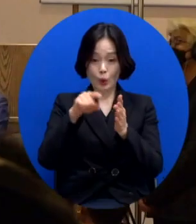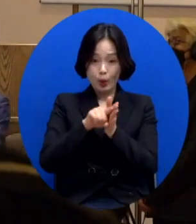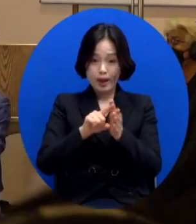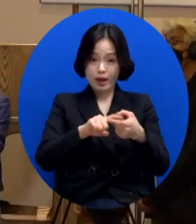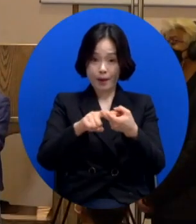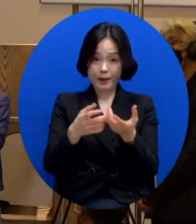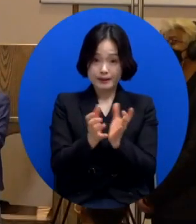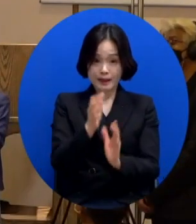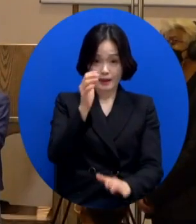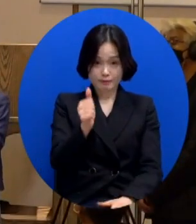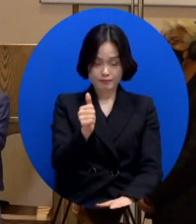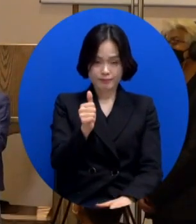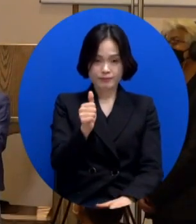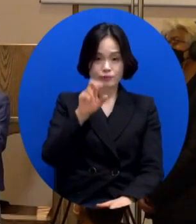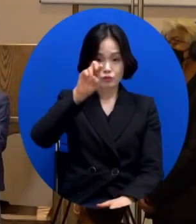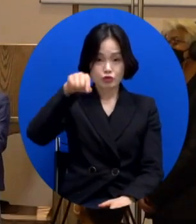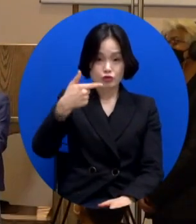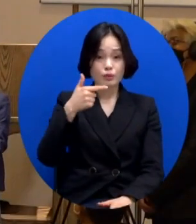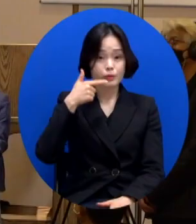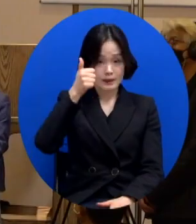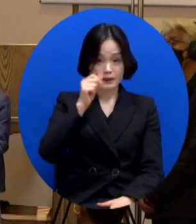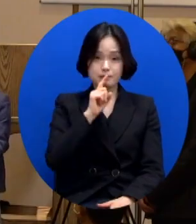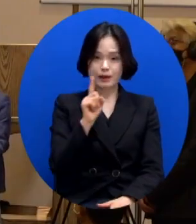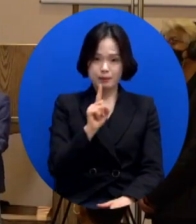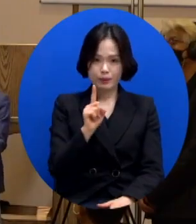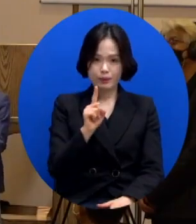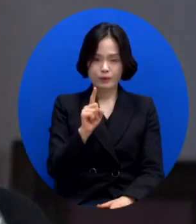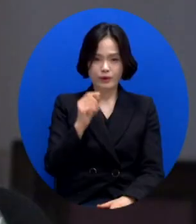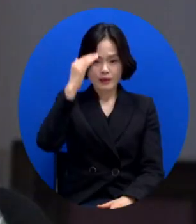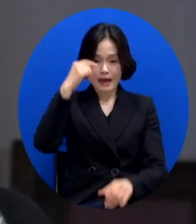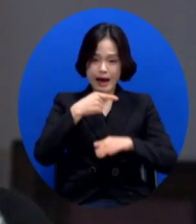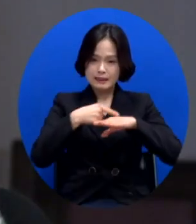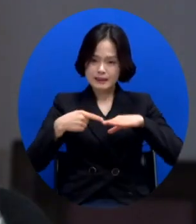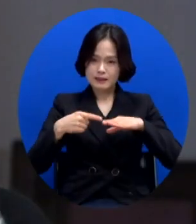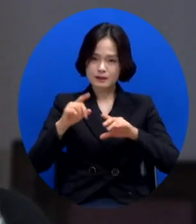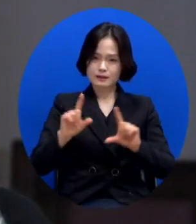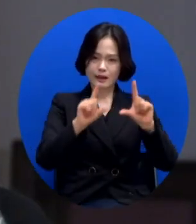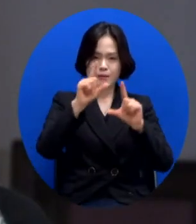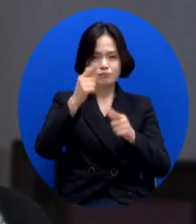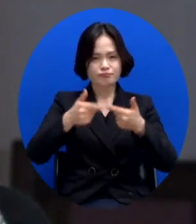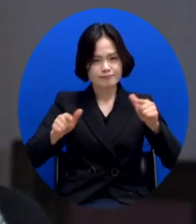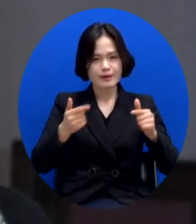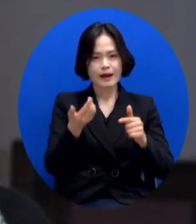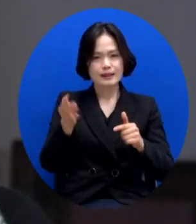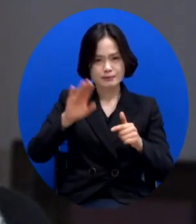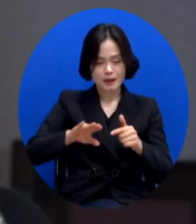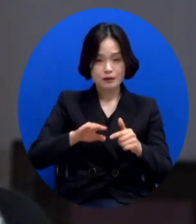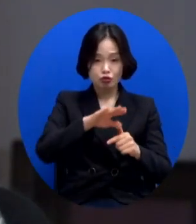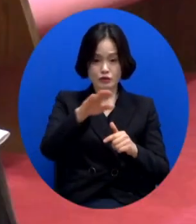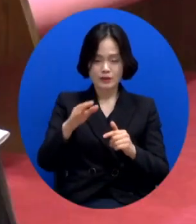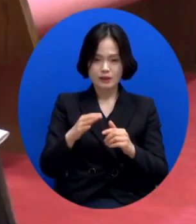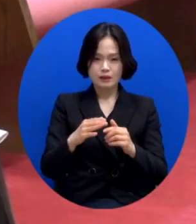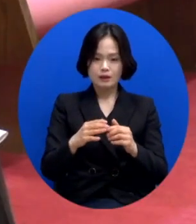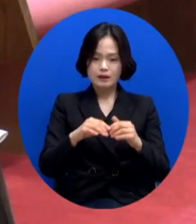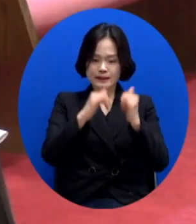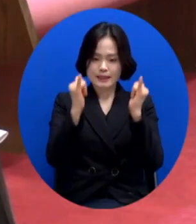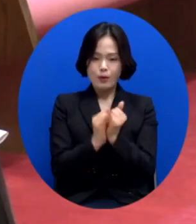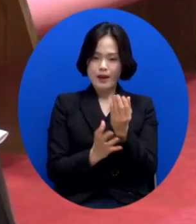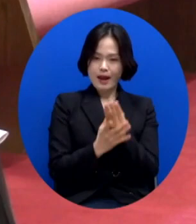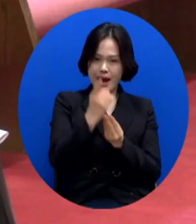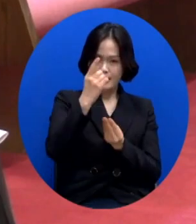목사 된 한인들의 삶이 다 다르지만 우리 사회를 동포로서 하나로 이끄는 지도자들과 함께 할 수 있어 감사하다 며